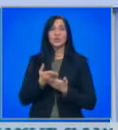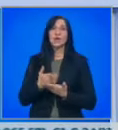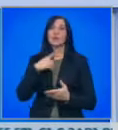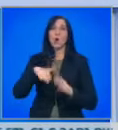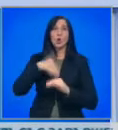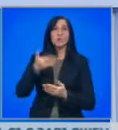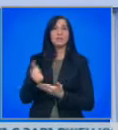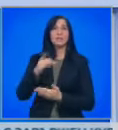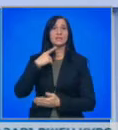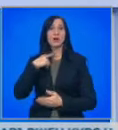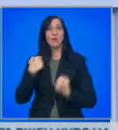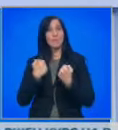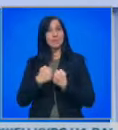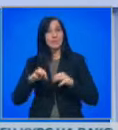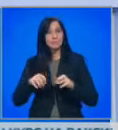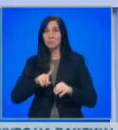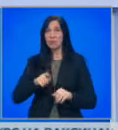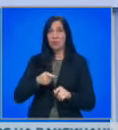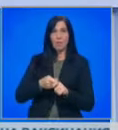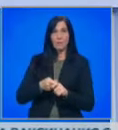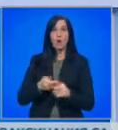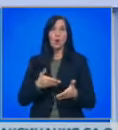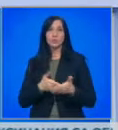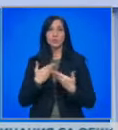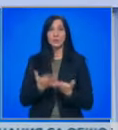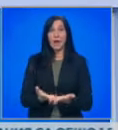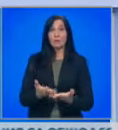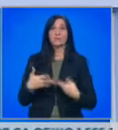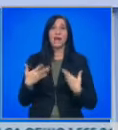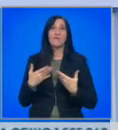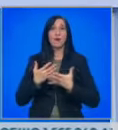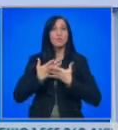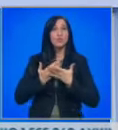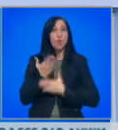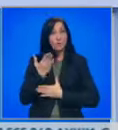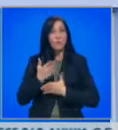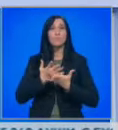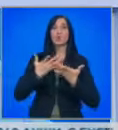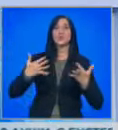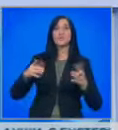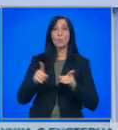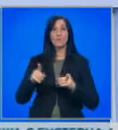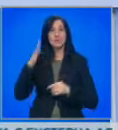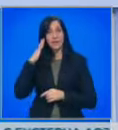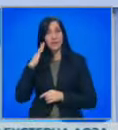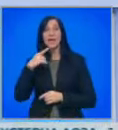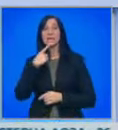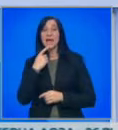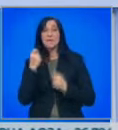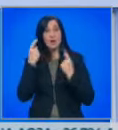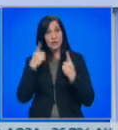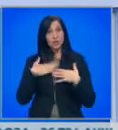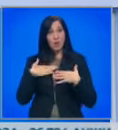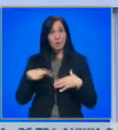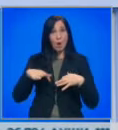местните избори, но все още не го е направил. Опозицията дава заявка за ново мнозинство и управление на страната. Самият Заев реагира, че